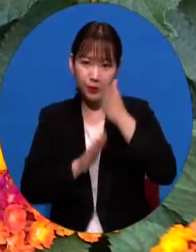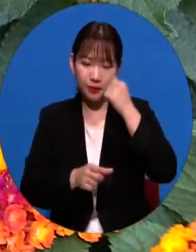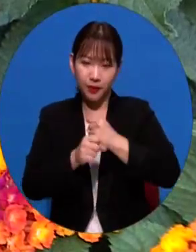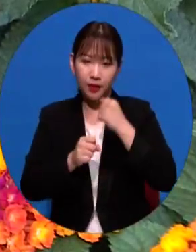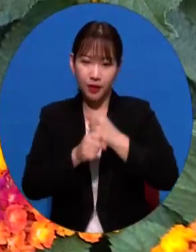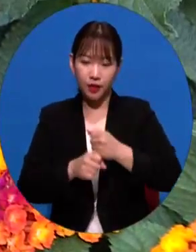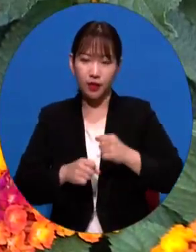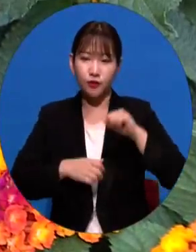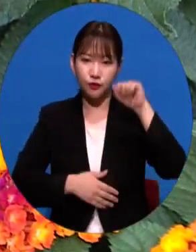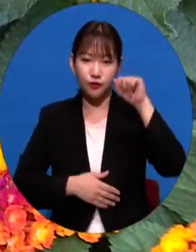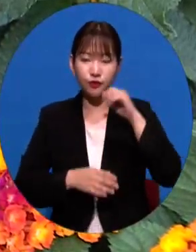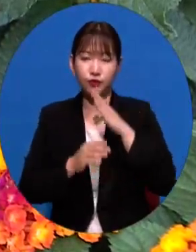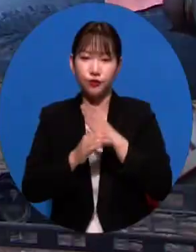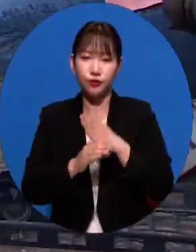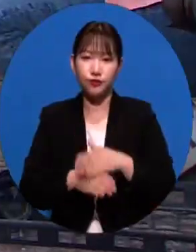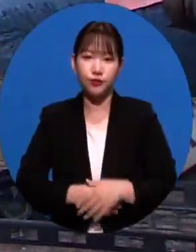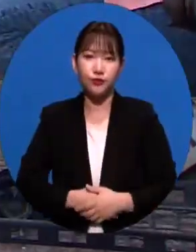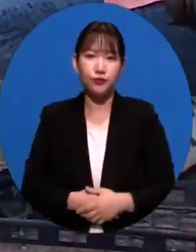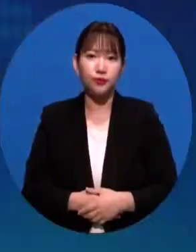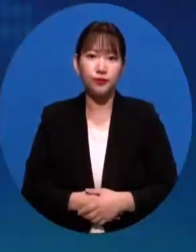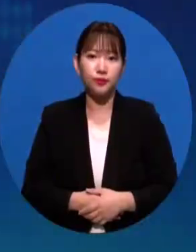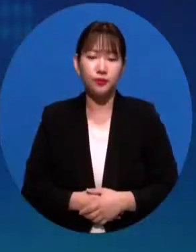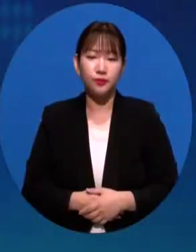운동을 전개하고 있습니다.